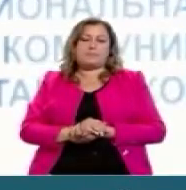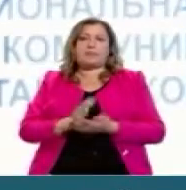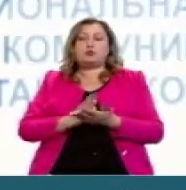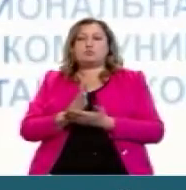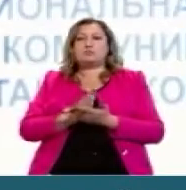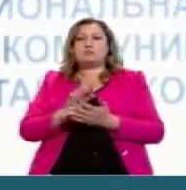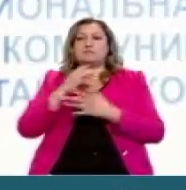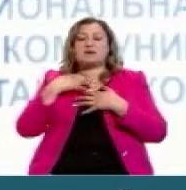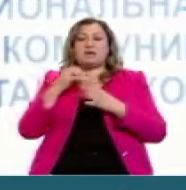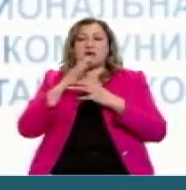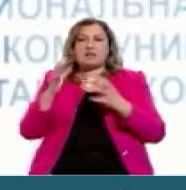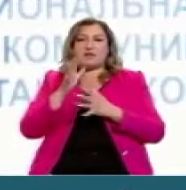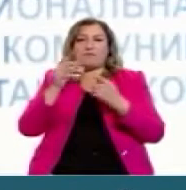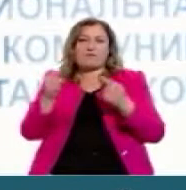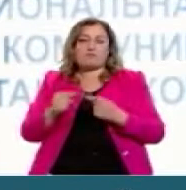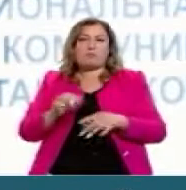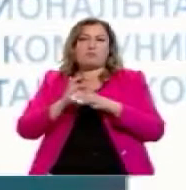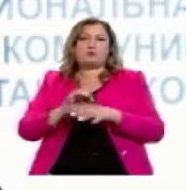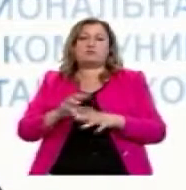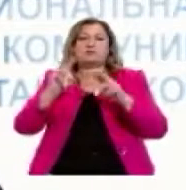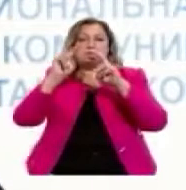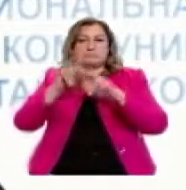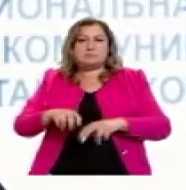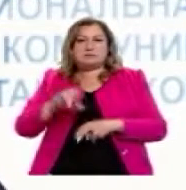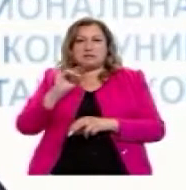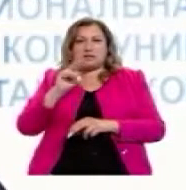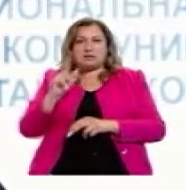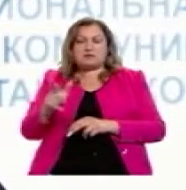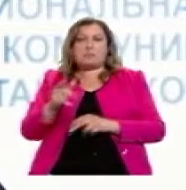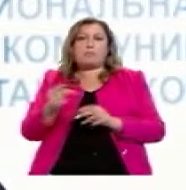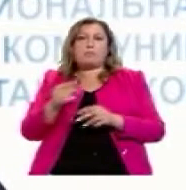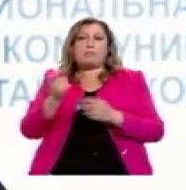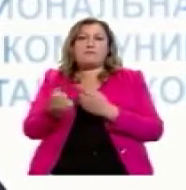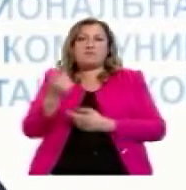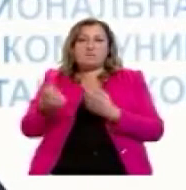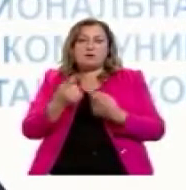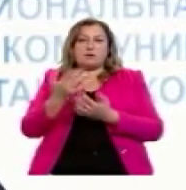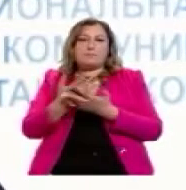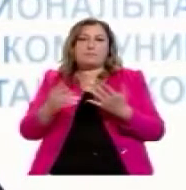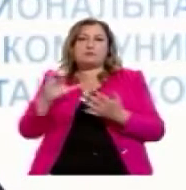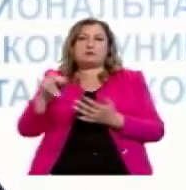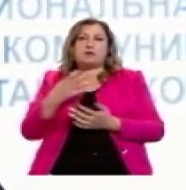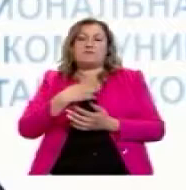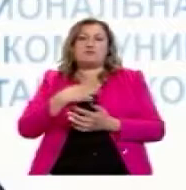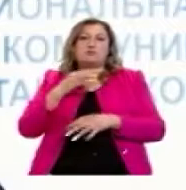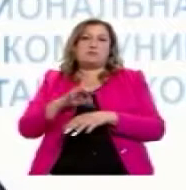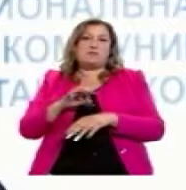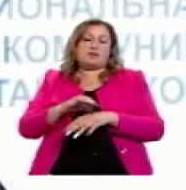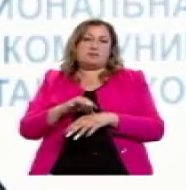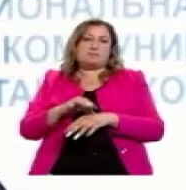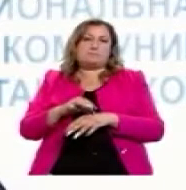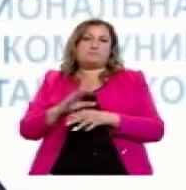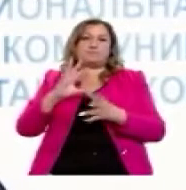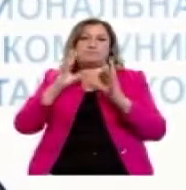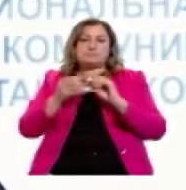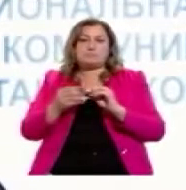Службой здравоохранения района своевременно проводится скрининговое обследование по выявлению ряда социально значимых заболеваний.